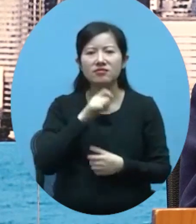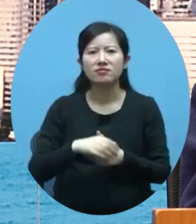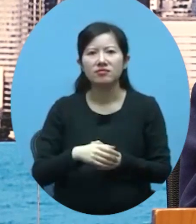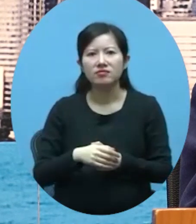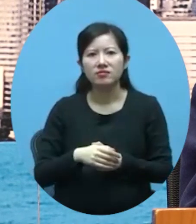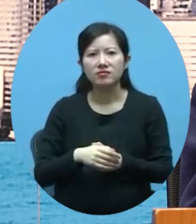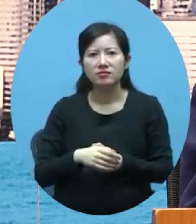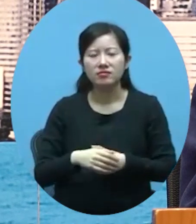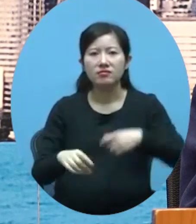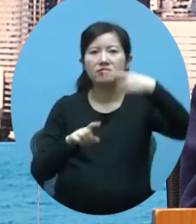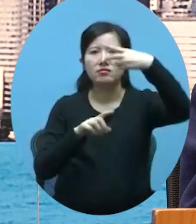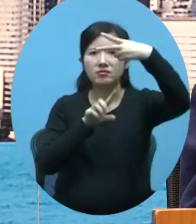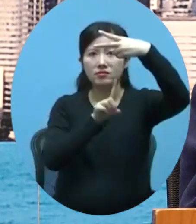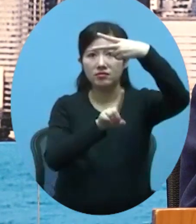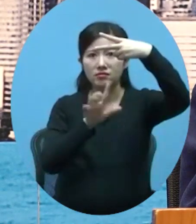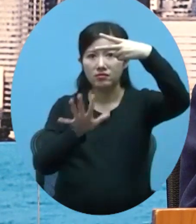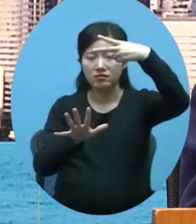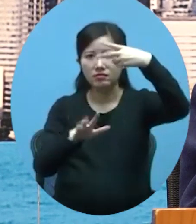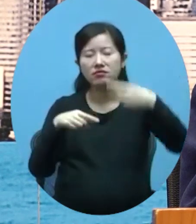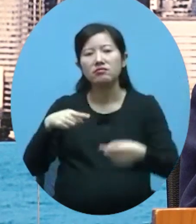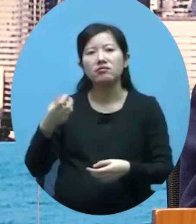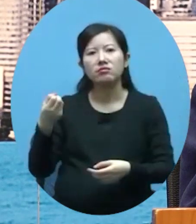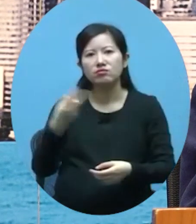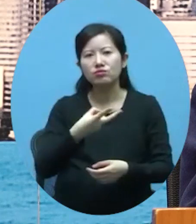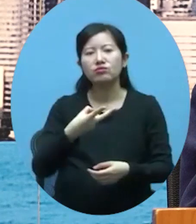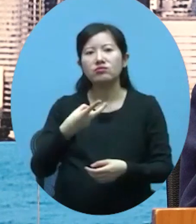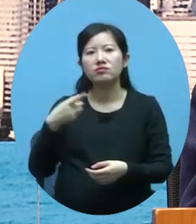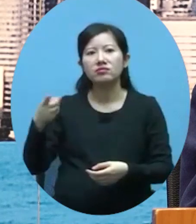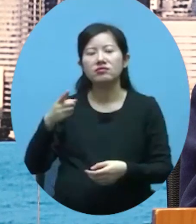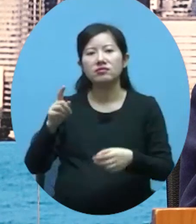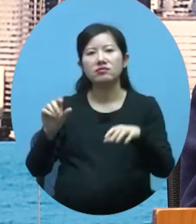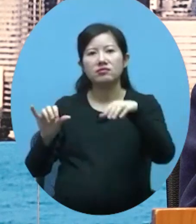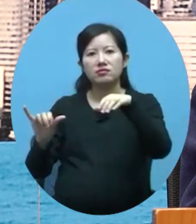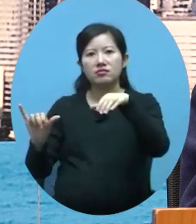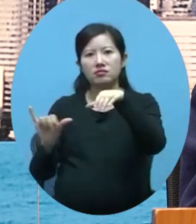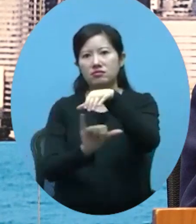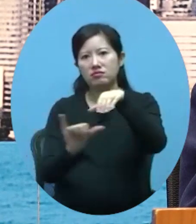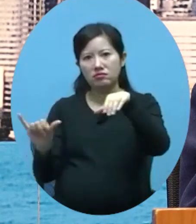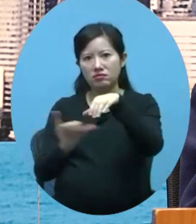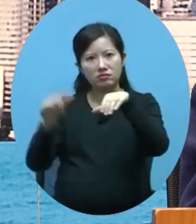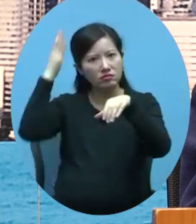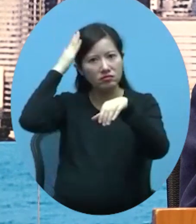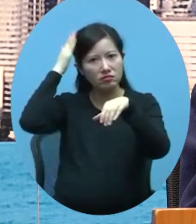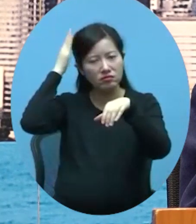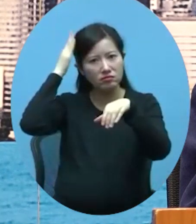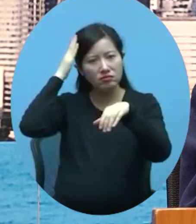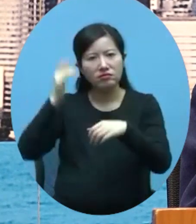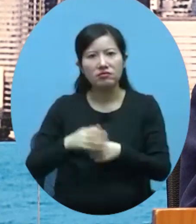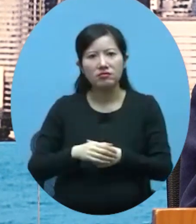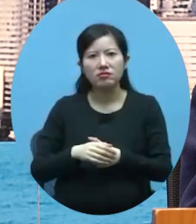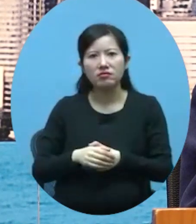15日那医生就安排了去照一个CT就是电脑素描都是发现